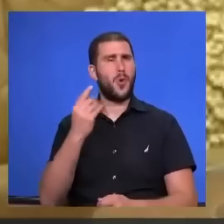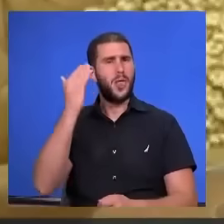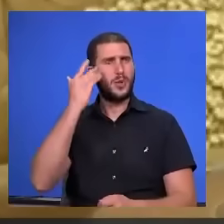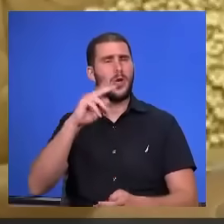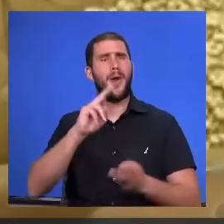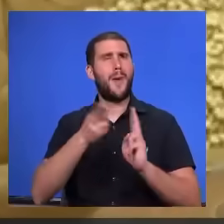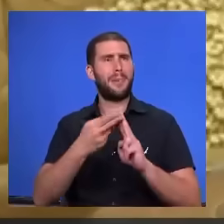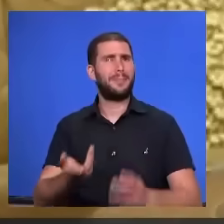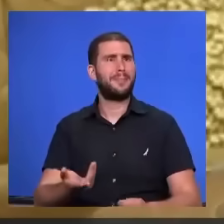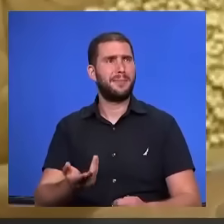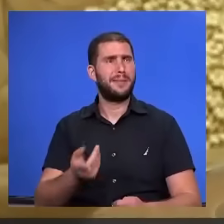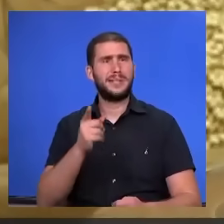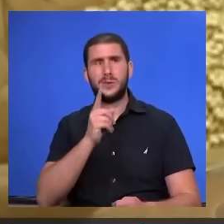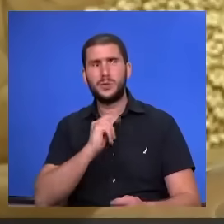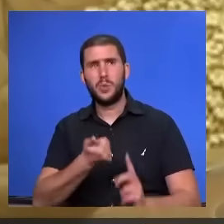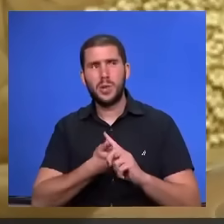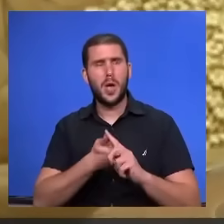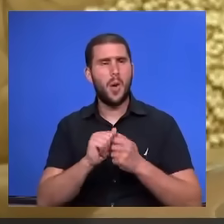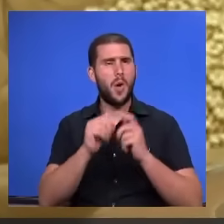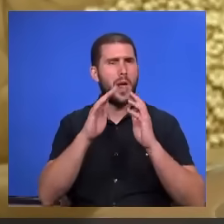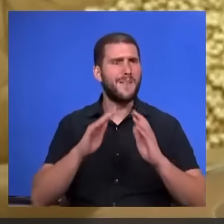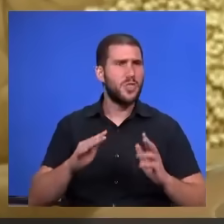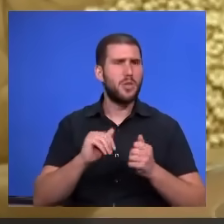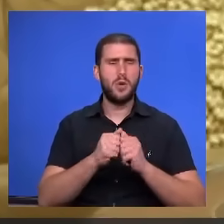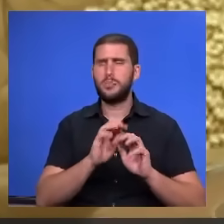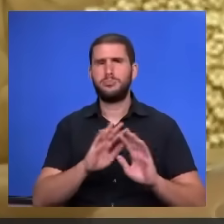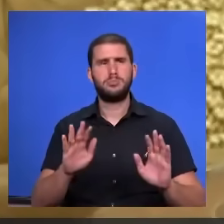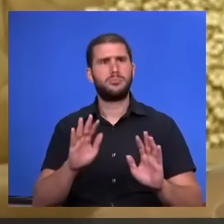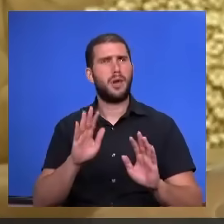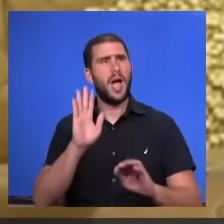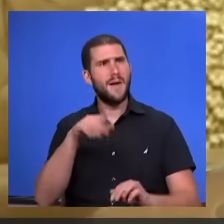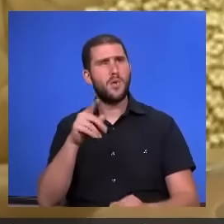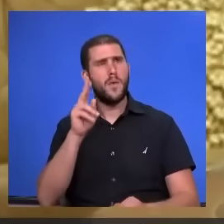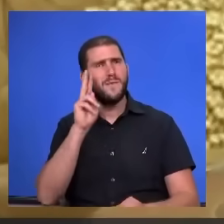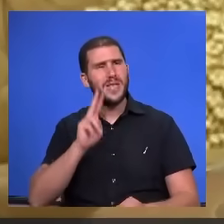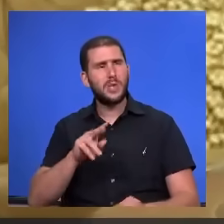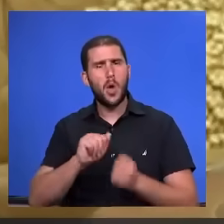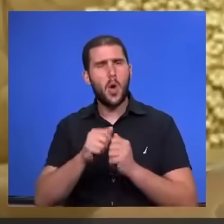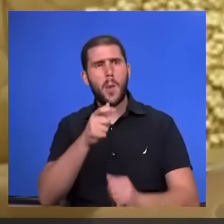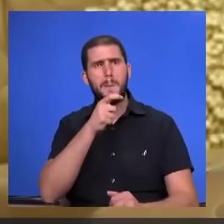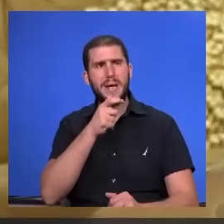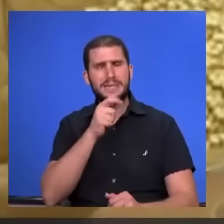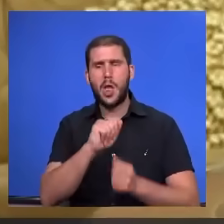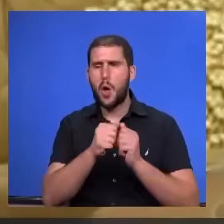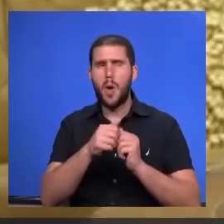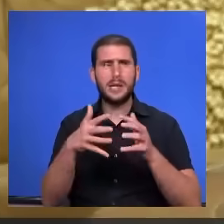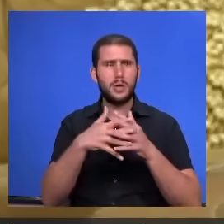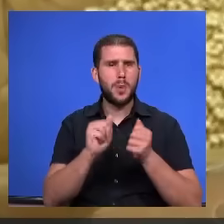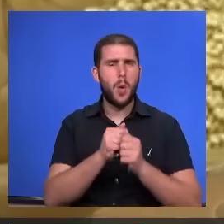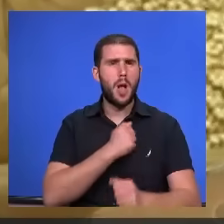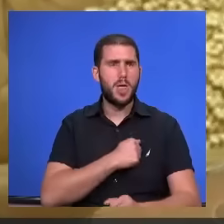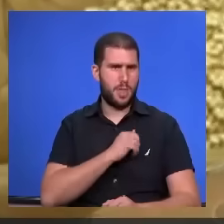בכל העולם. אם זה בסוריה, אם זה בלבנון, אם זה בוונזואלה או ברזיל או ארצות הברית או